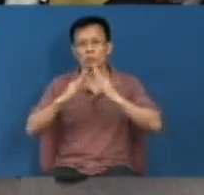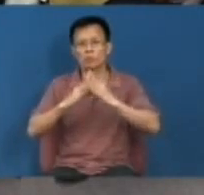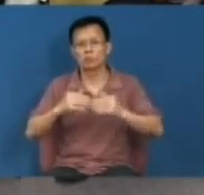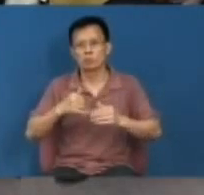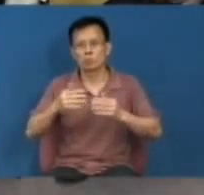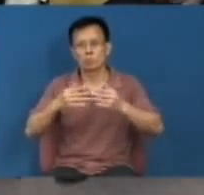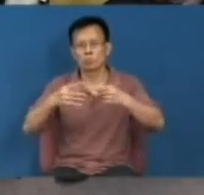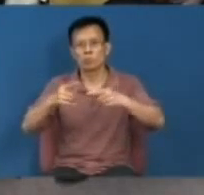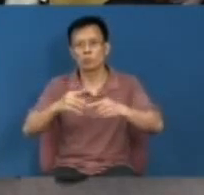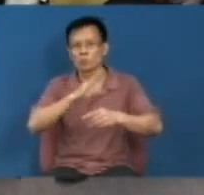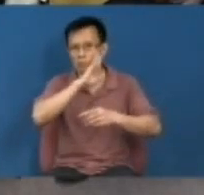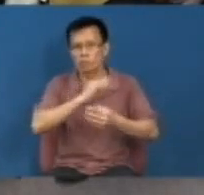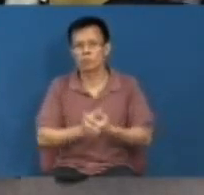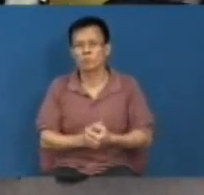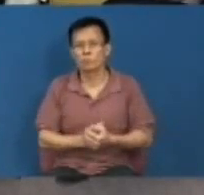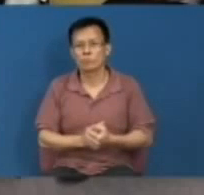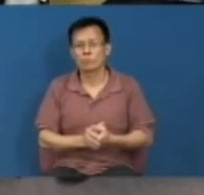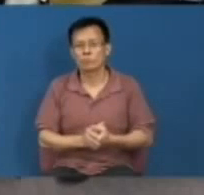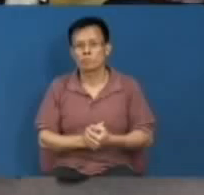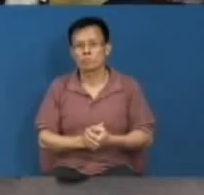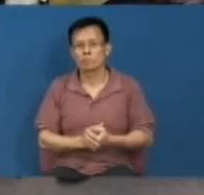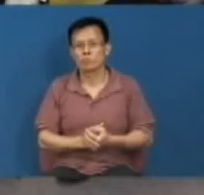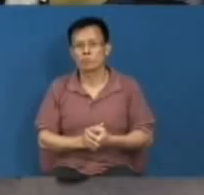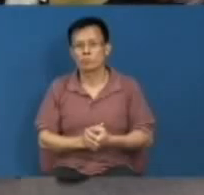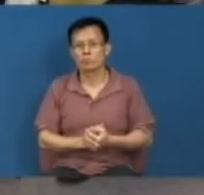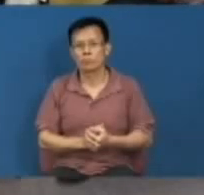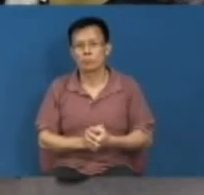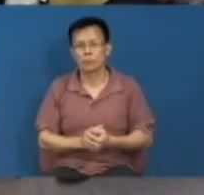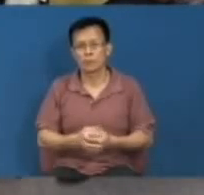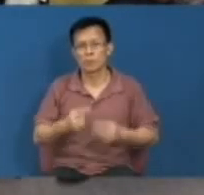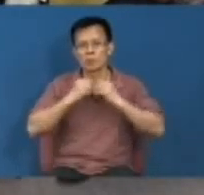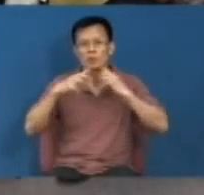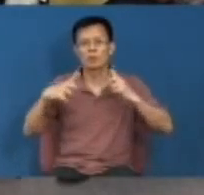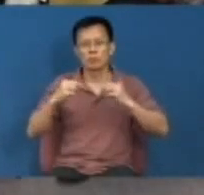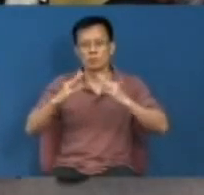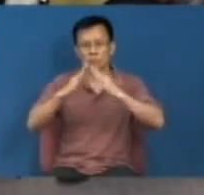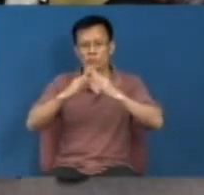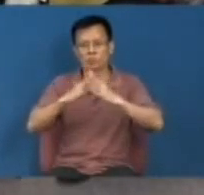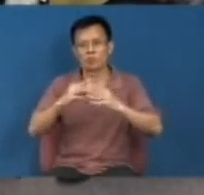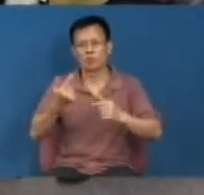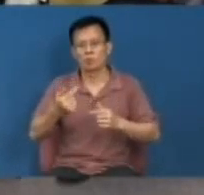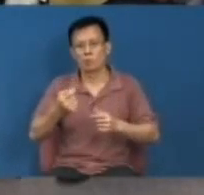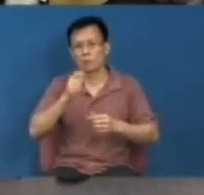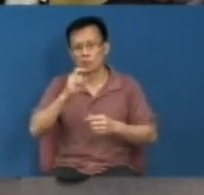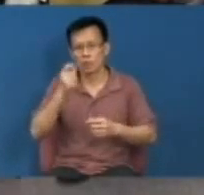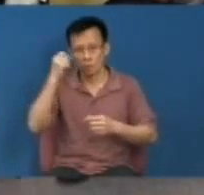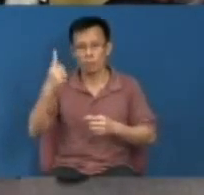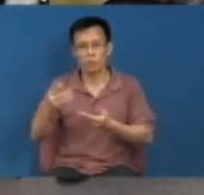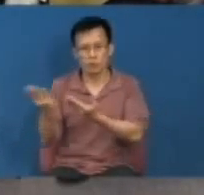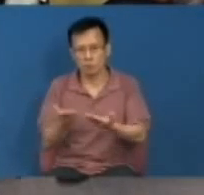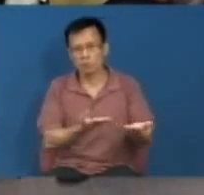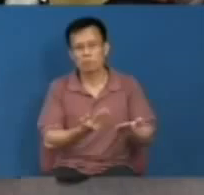受怕，一陣又剪線，一陣又剪。 唔怕，去禮賓府住好好，保安好好嘅，一定有人特別照顧你哋，真係